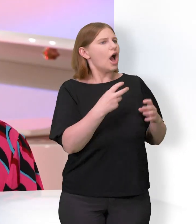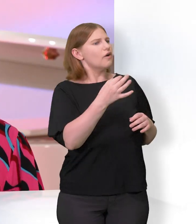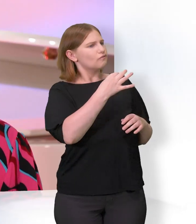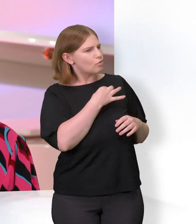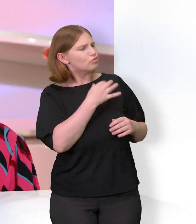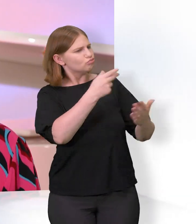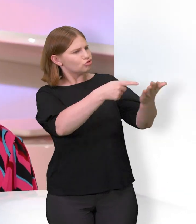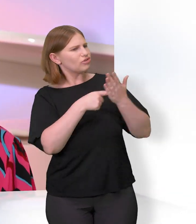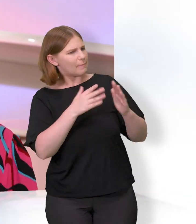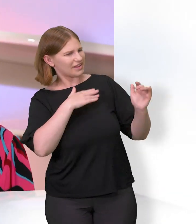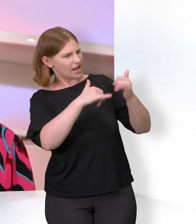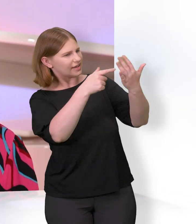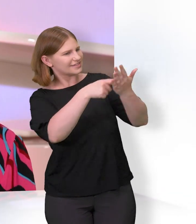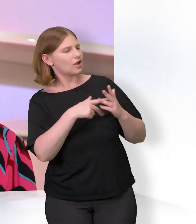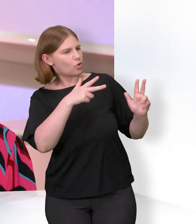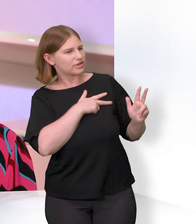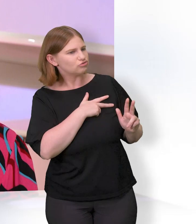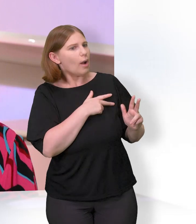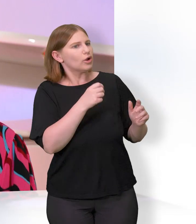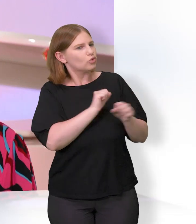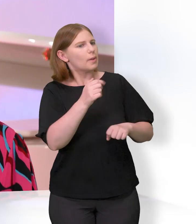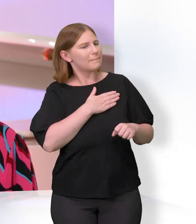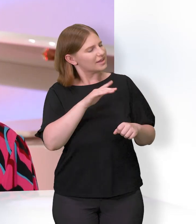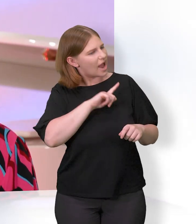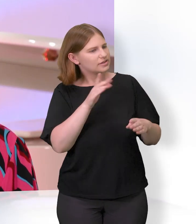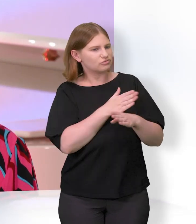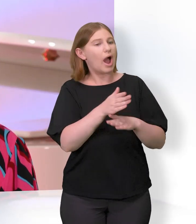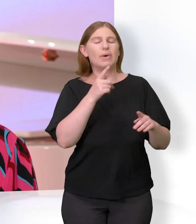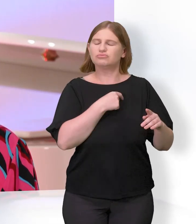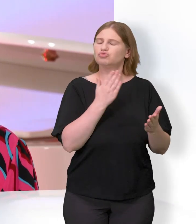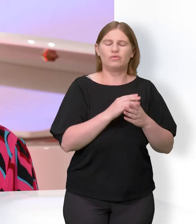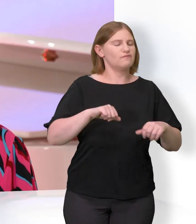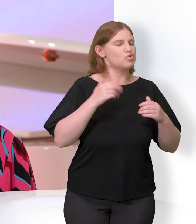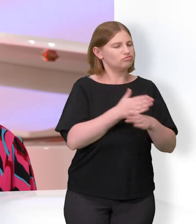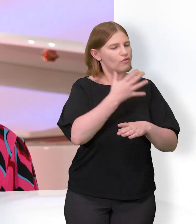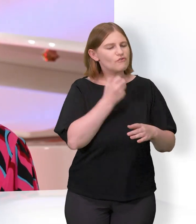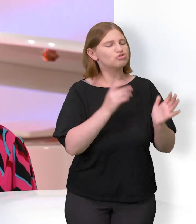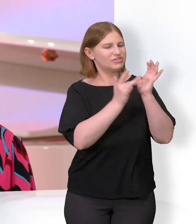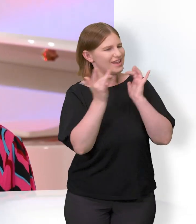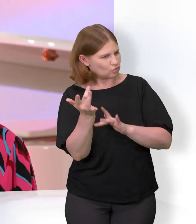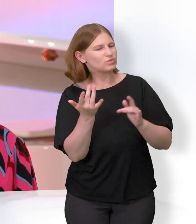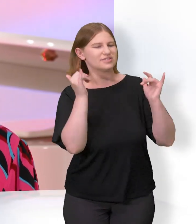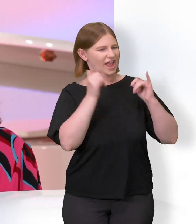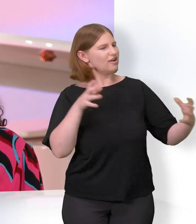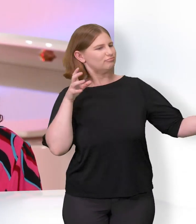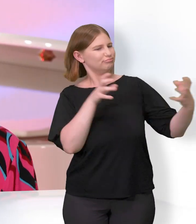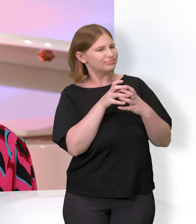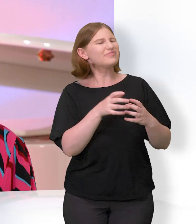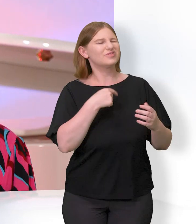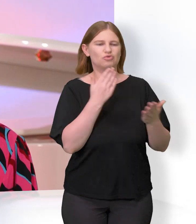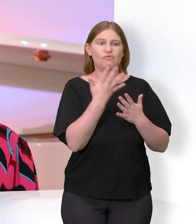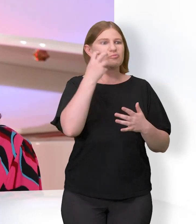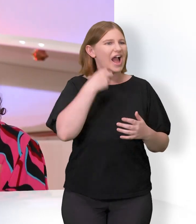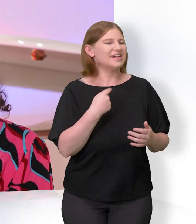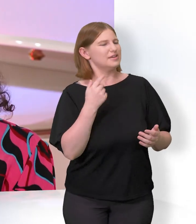Entscheidung. Und ich habe mich aber sehr früh entschieden. Also mit 5 bin ich zu meinen Eltern gesagt, ich will, dass Jesus in meinem Herzen wohnt. Ich will zu ihm